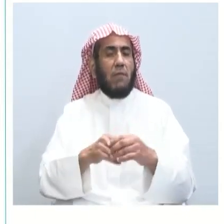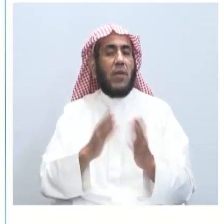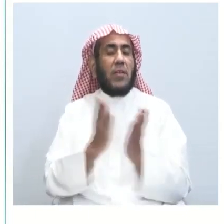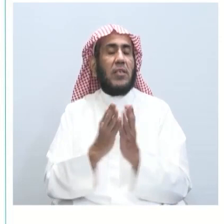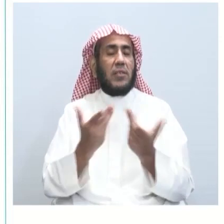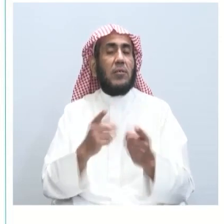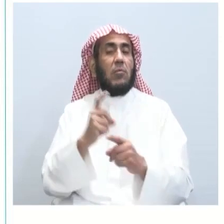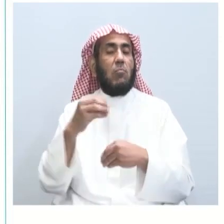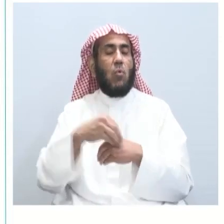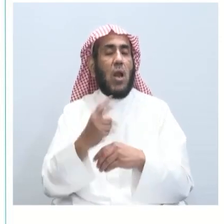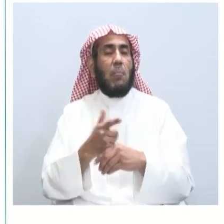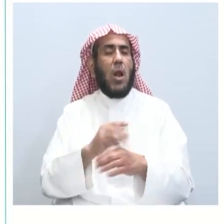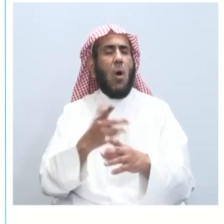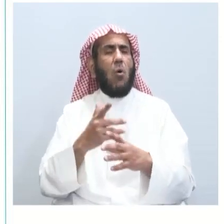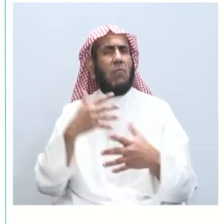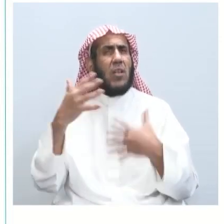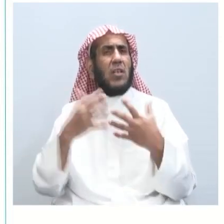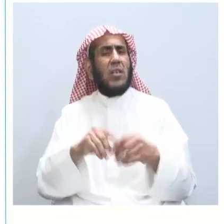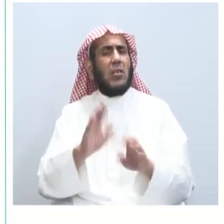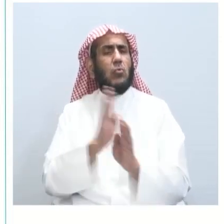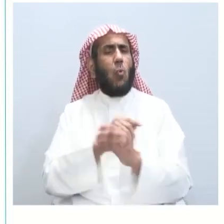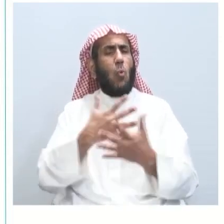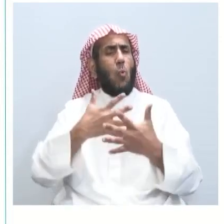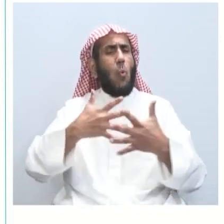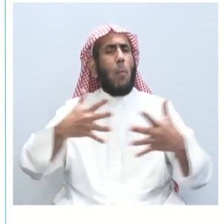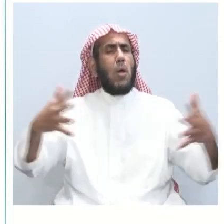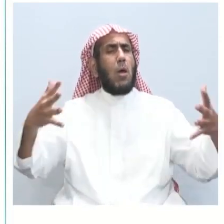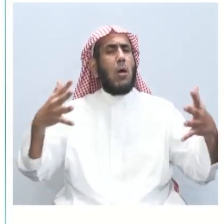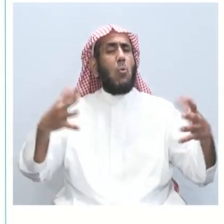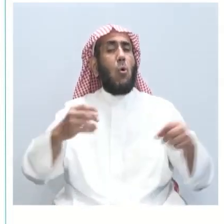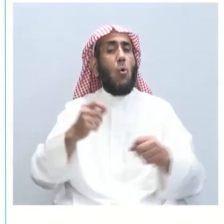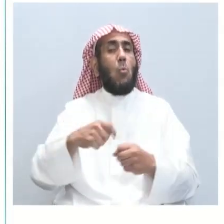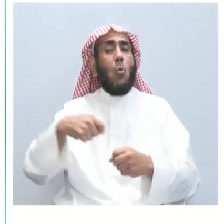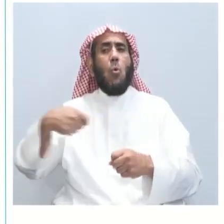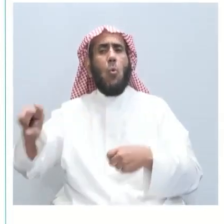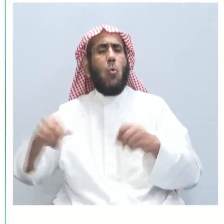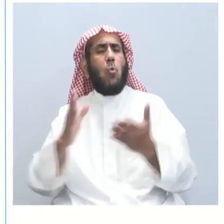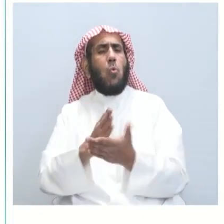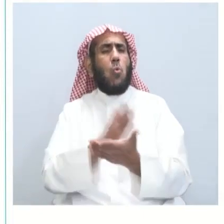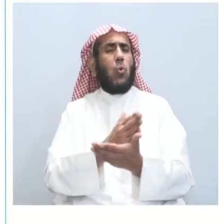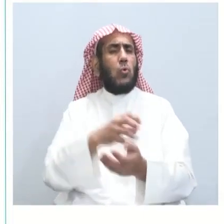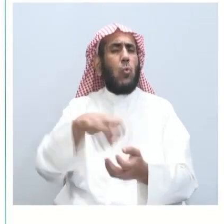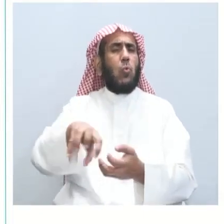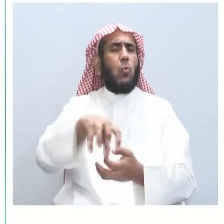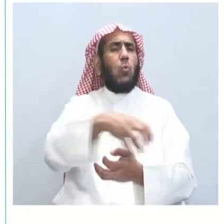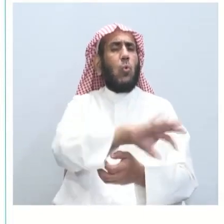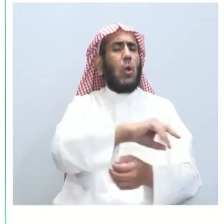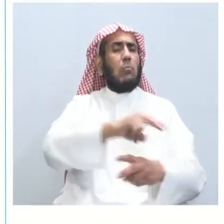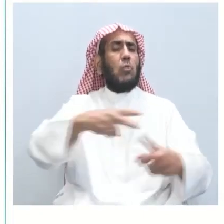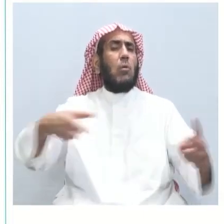الدرس لو افترضنا ان لدينا سوق كبير ويقوم المسوق بتقسيمه الى قطاعات